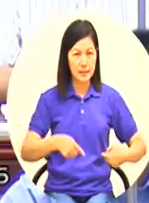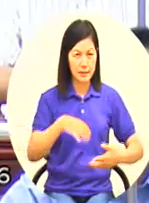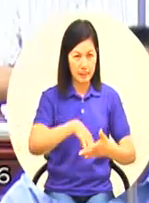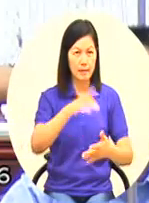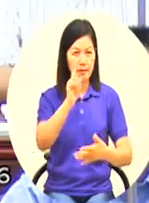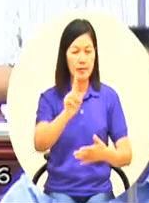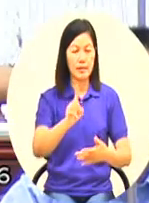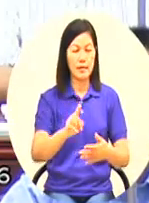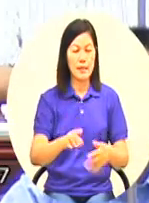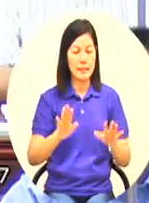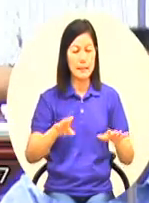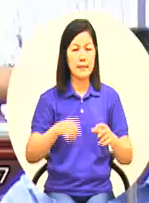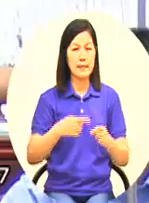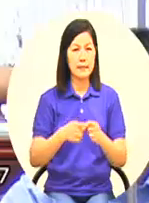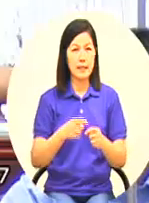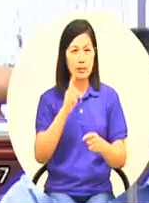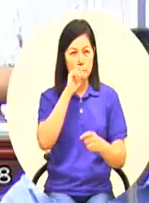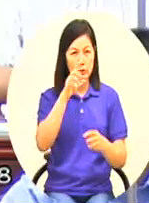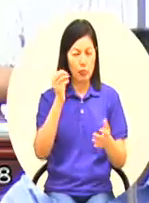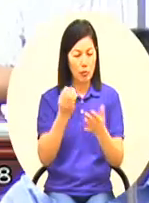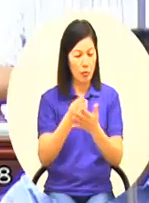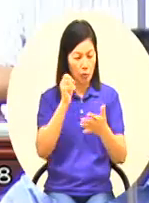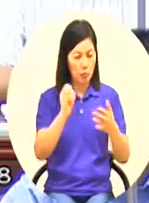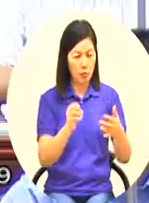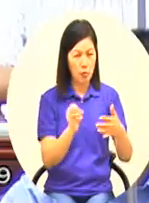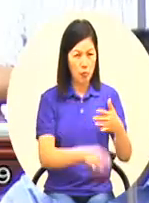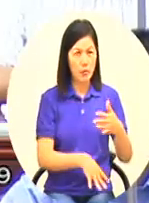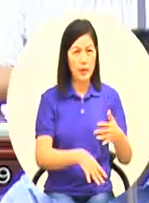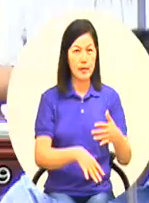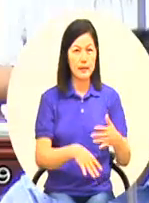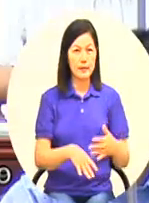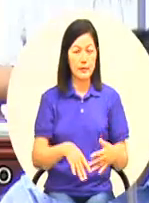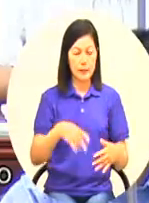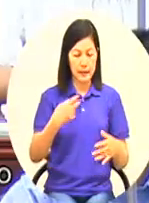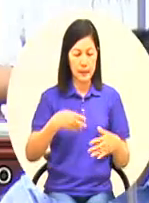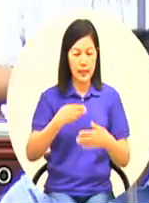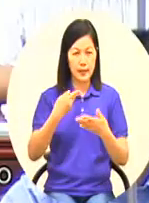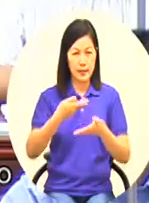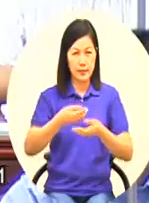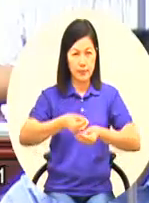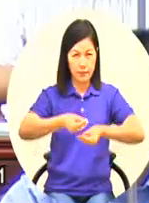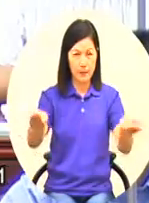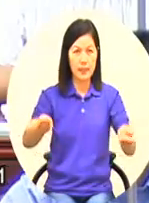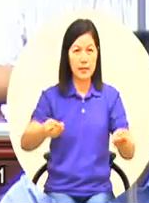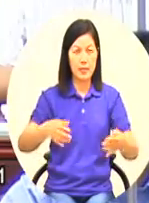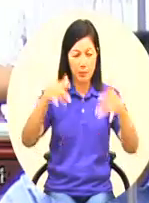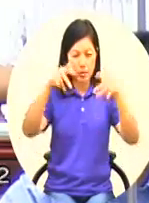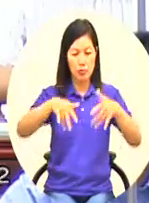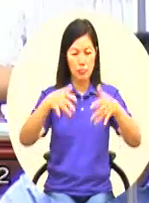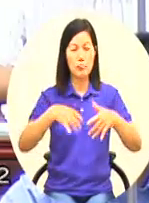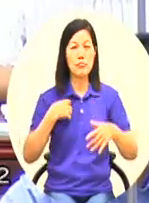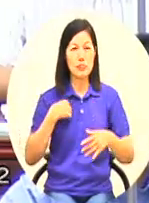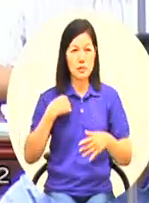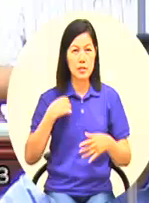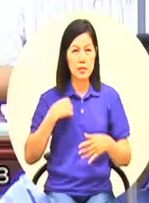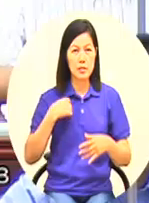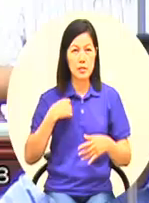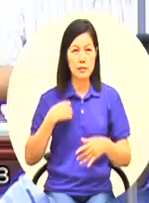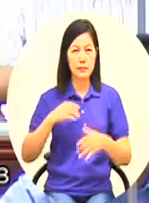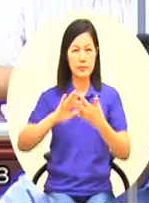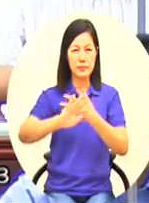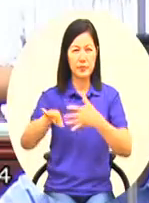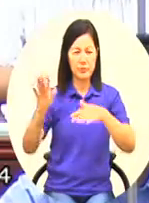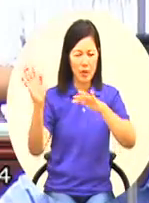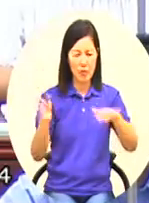年要汰换，就是发给他们的是雨衣，哦，雨衣，因为他们大概风吹日晒雨淋，拢伫外靠嘛，雨